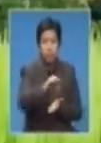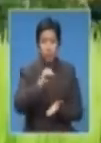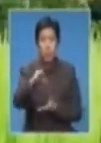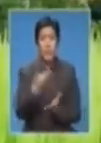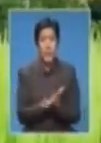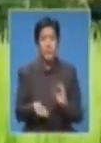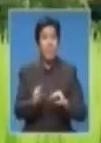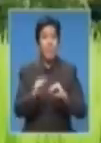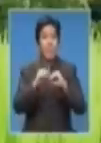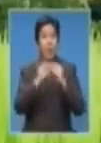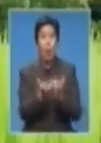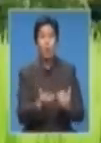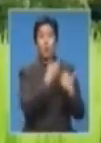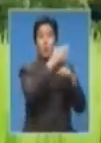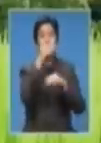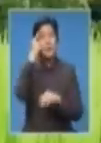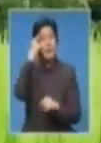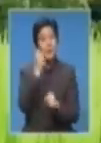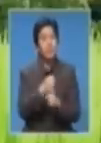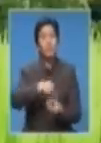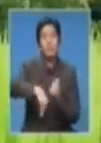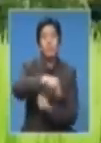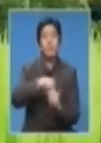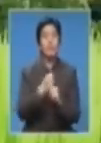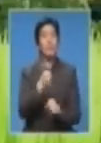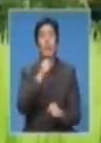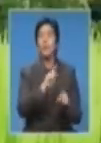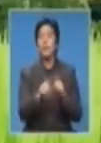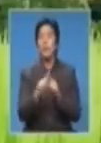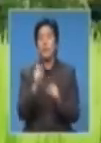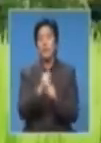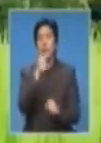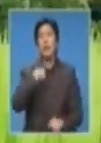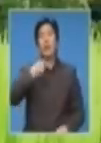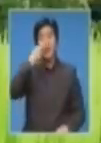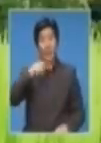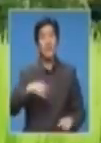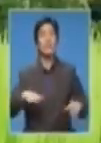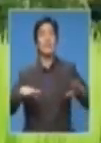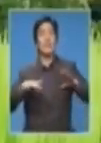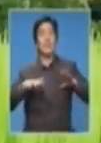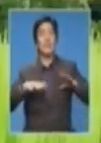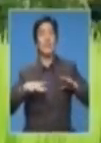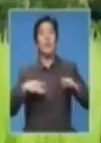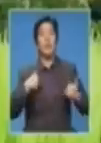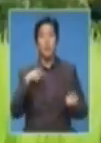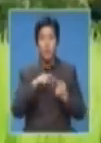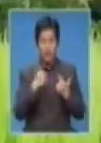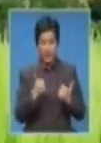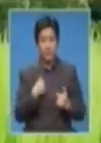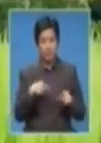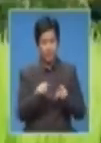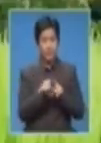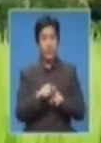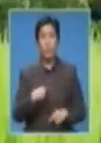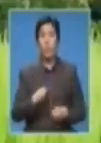สูงขึ้นส่งออกอะไรไปก็ไปว่ามานะเราทำธุรกิจในทุกอย่างเป็นประเทศเสรีประชาธิปไตยอยู่แล้วนะครับวันนี้ก็ผมถือว่าเป็นนะผ